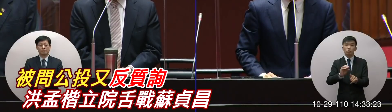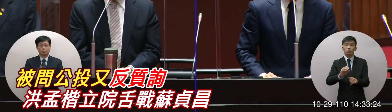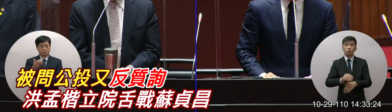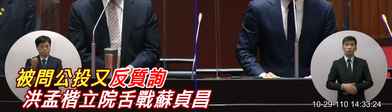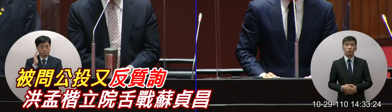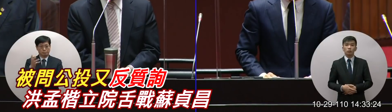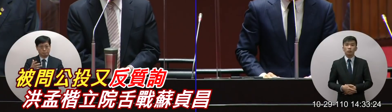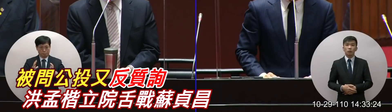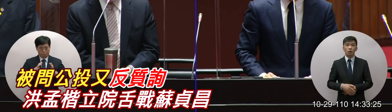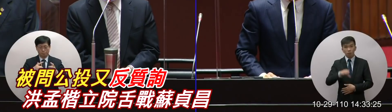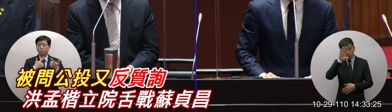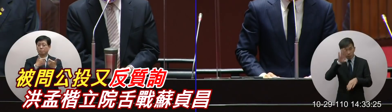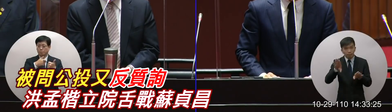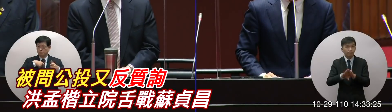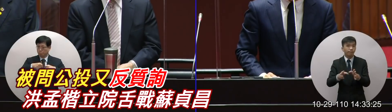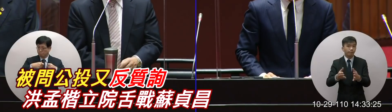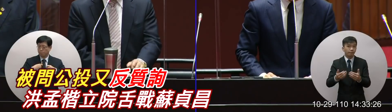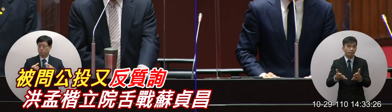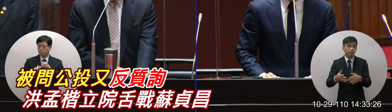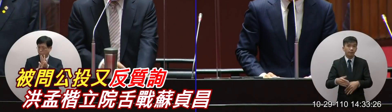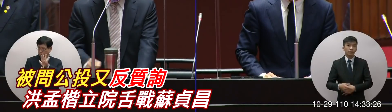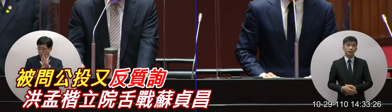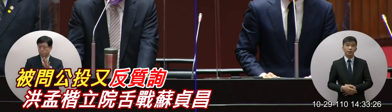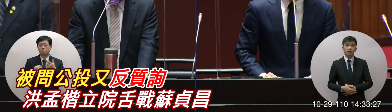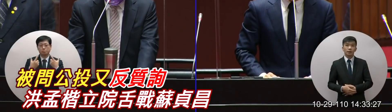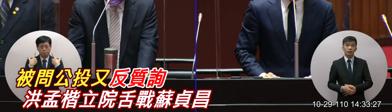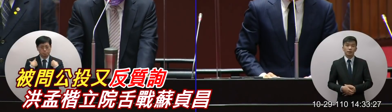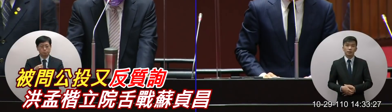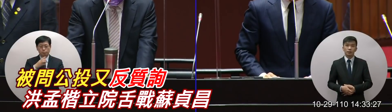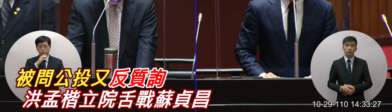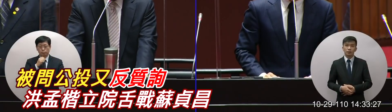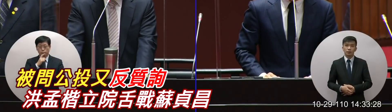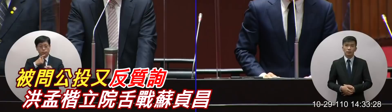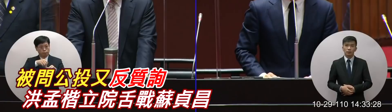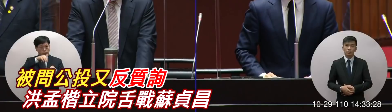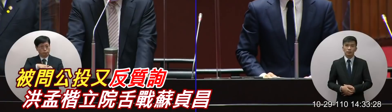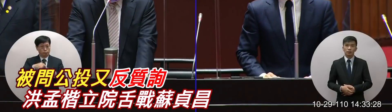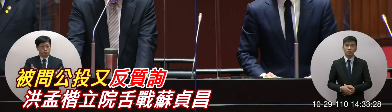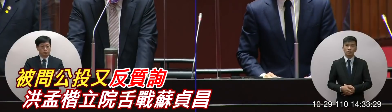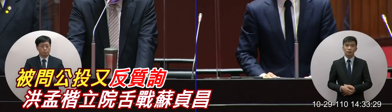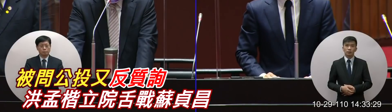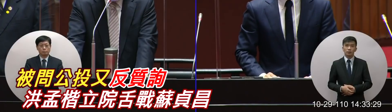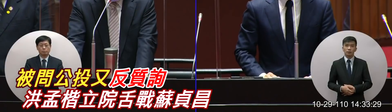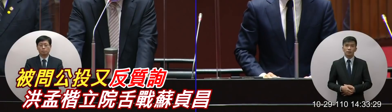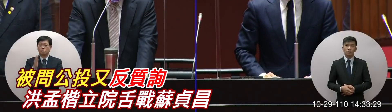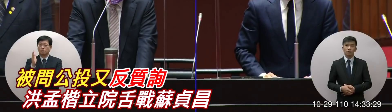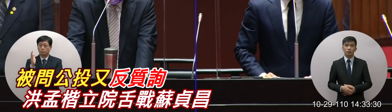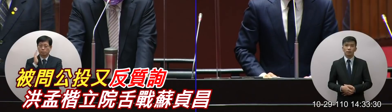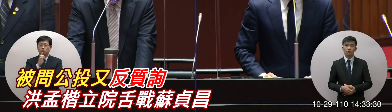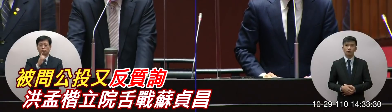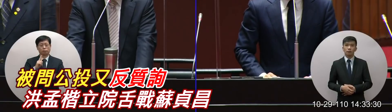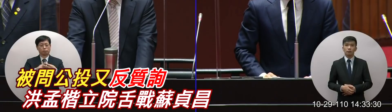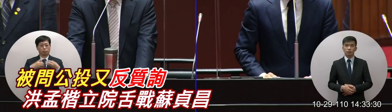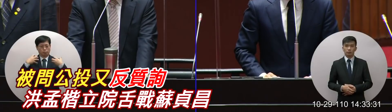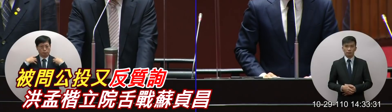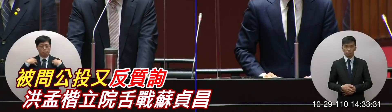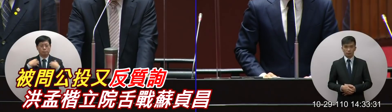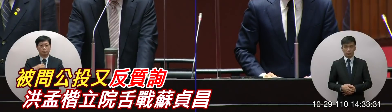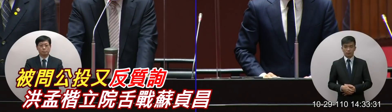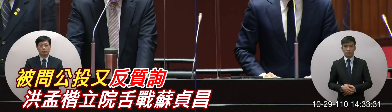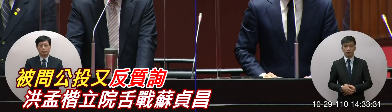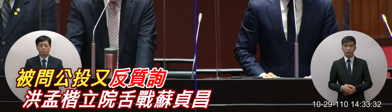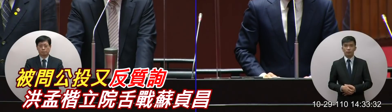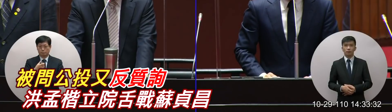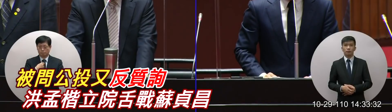官为政策辩护，尤其是公投，那政府是当事人。要